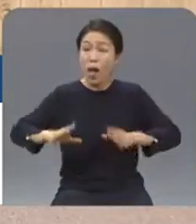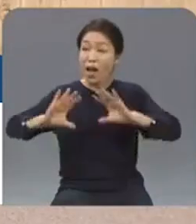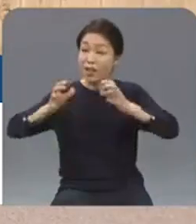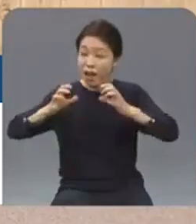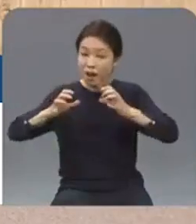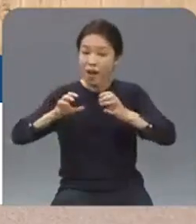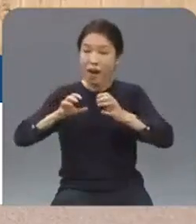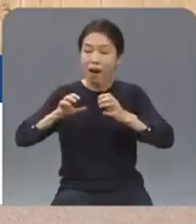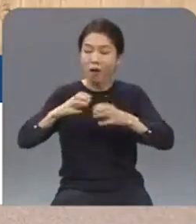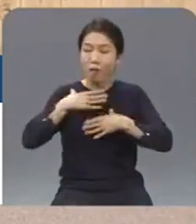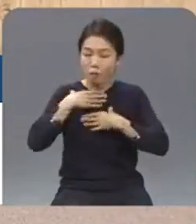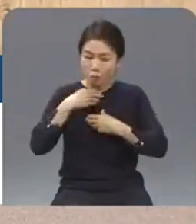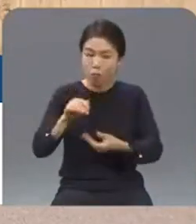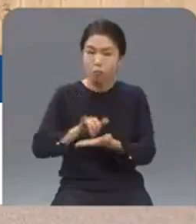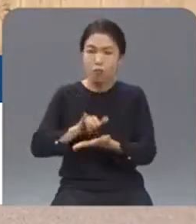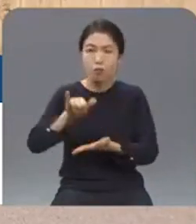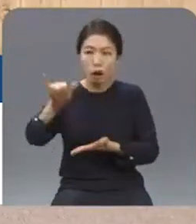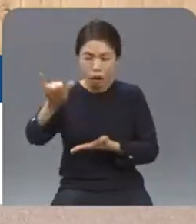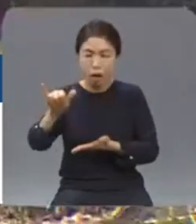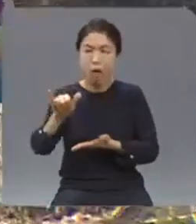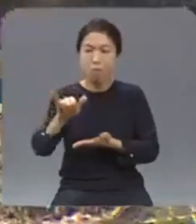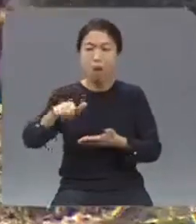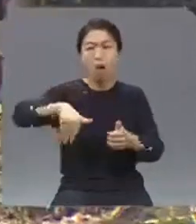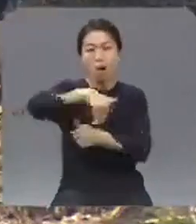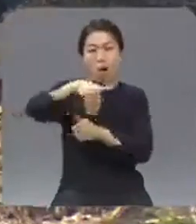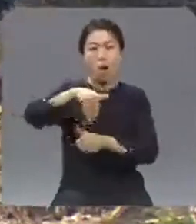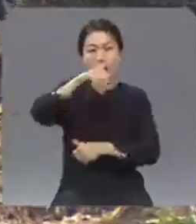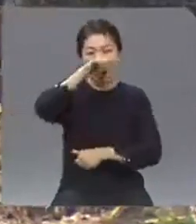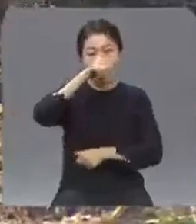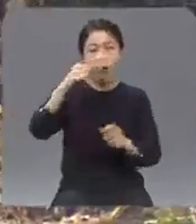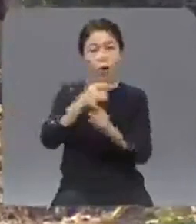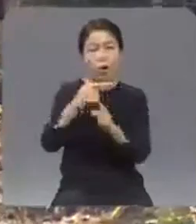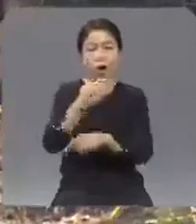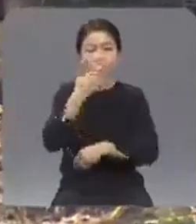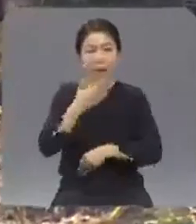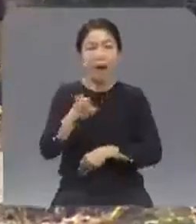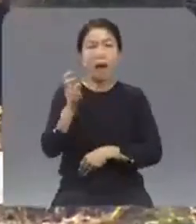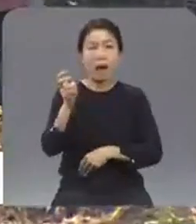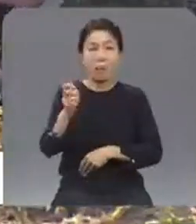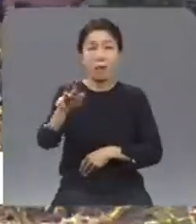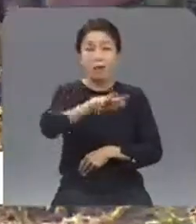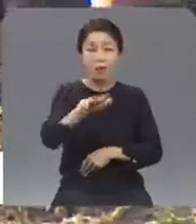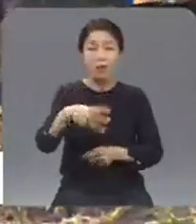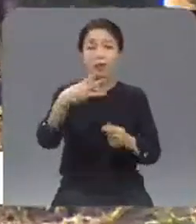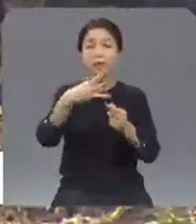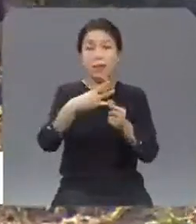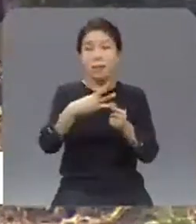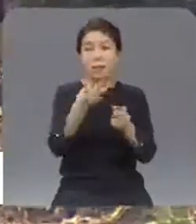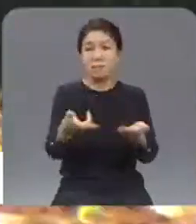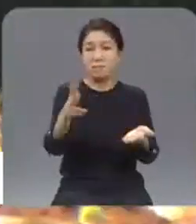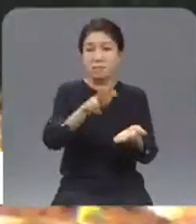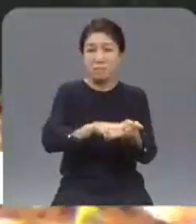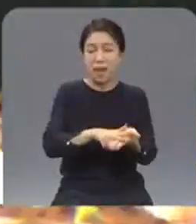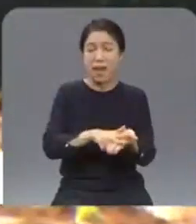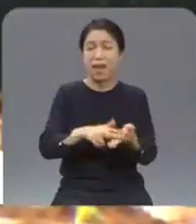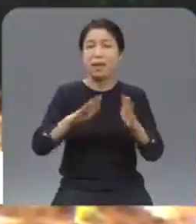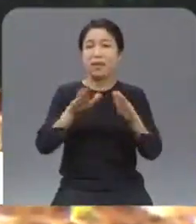이런 여건을 충분히 마련할 수 있다고 생각합니다. 전국에서 세 번째로 제정된 전라남도 외국인 노동자